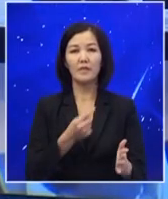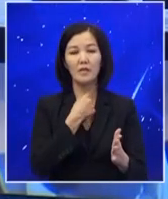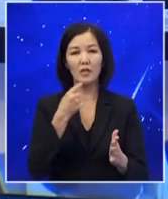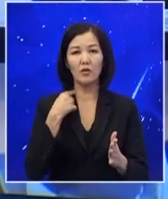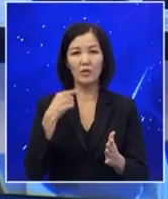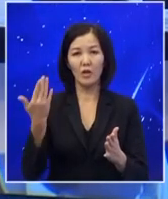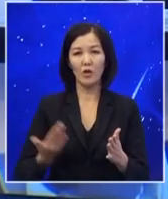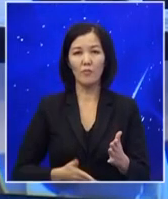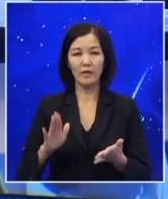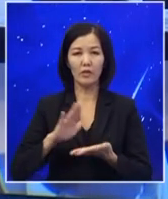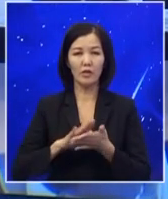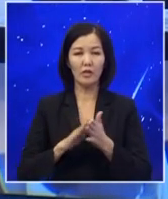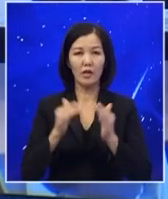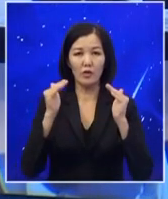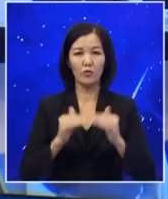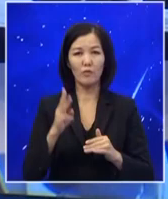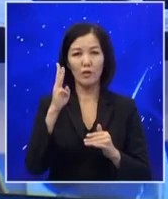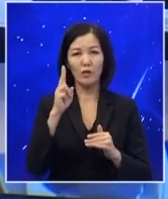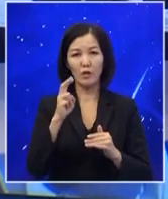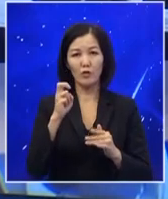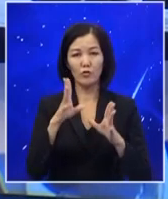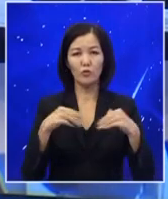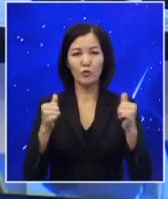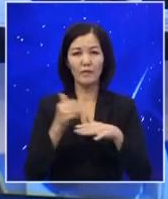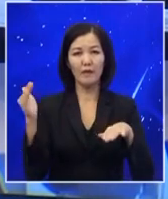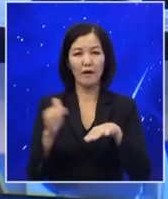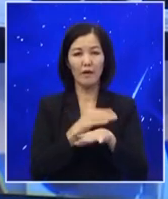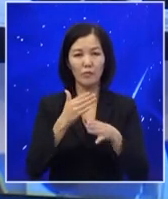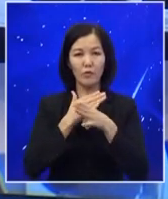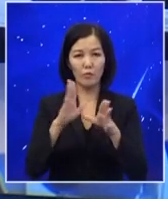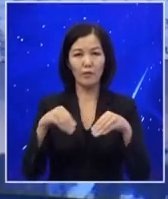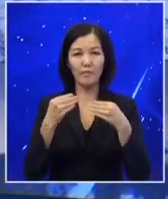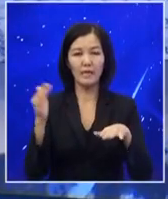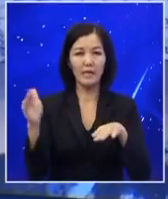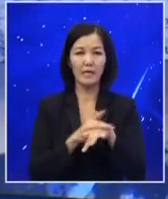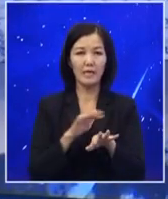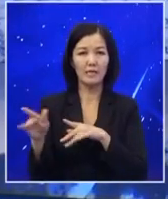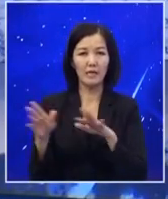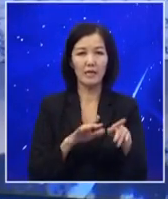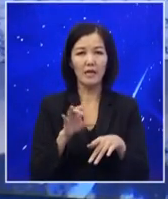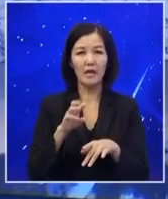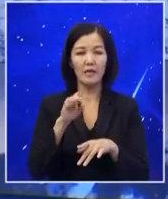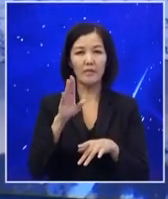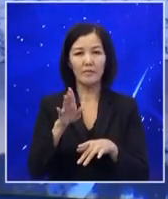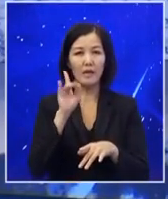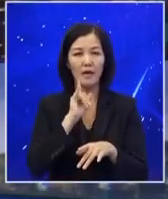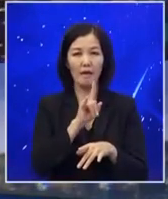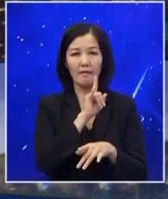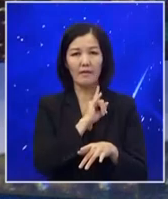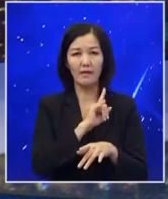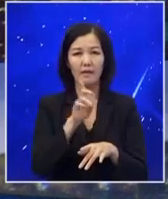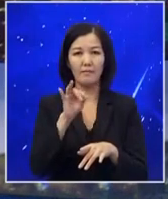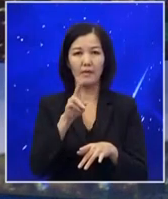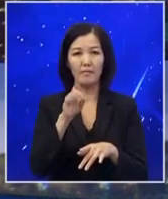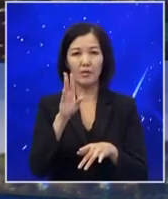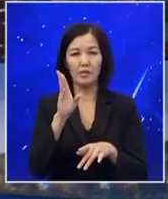Талдықорғанда әлеуметтік жағдайы төмен 200 отбасыға қайырымдылық көмек көрсетілді. Игілікті іс көпшілік арасында Атымтай ана атанған